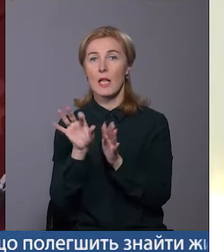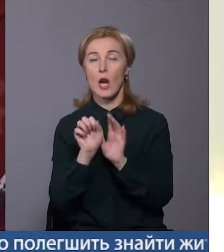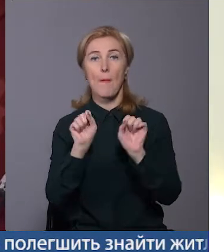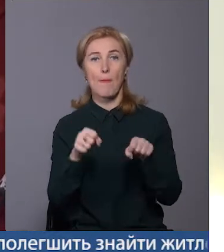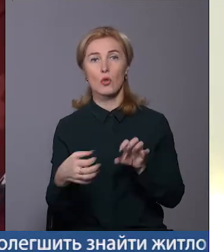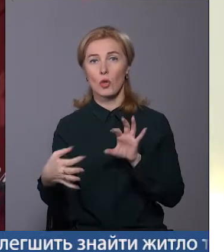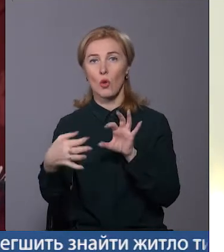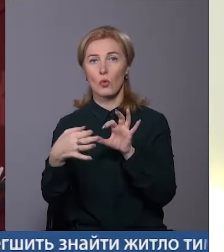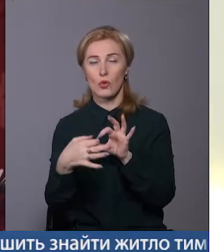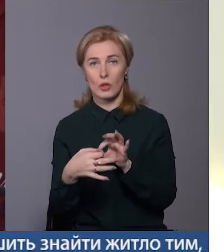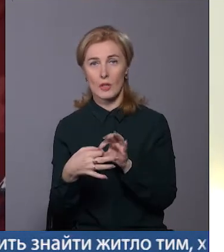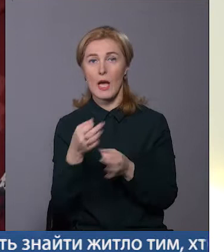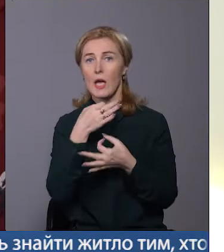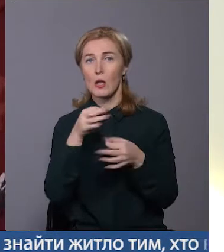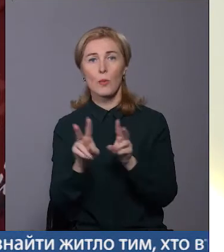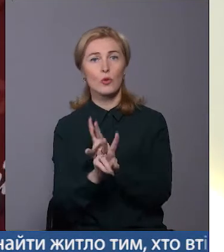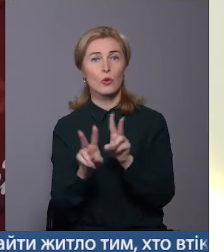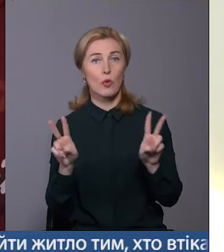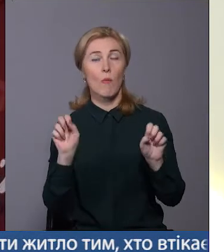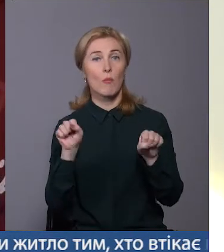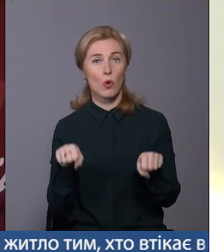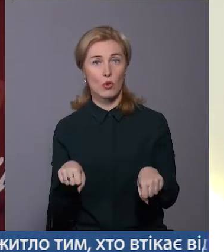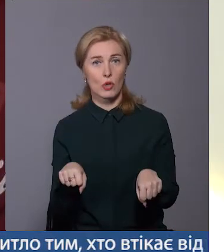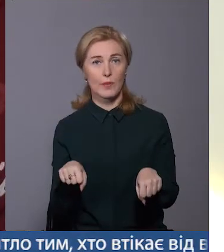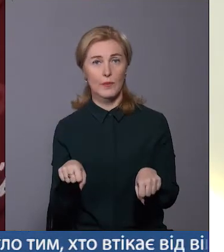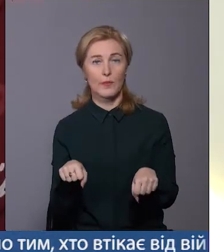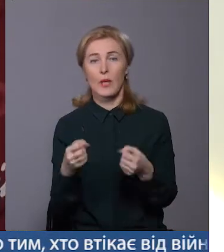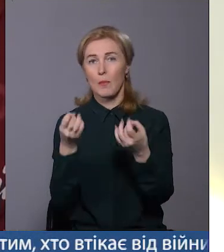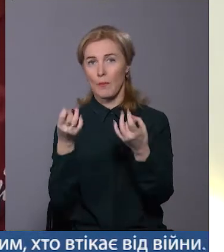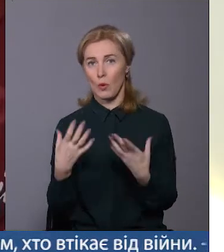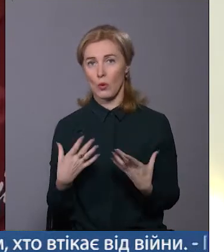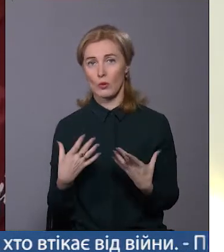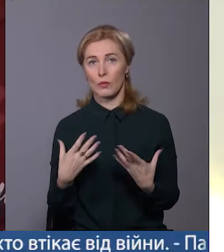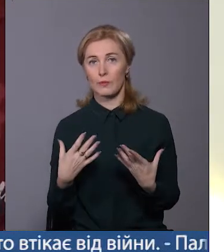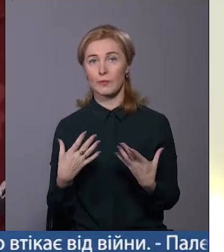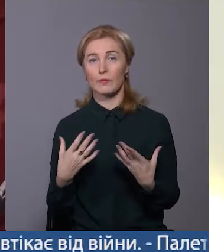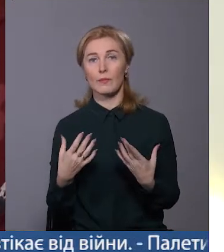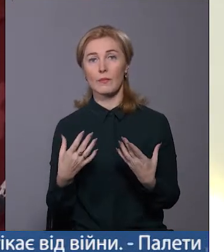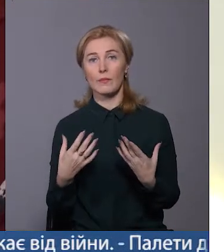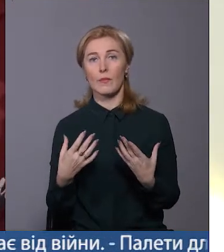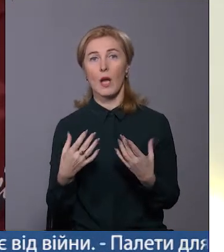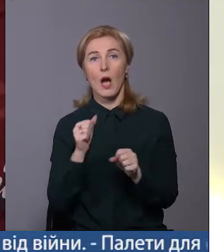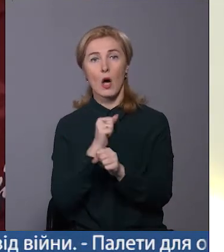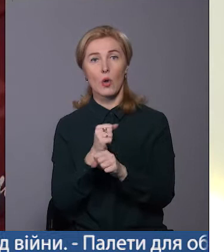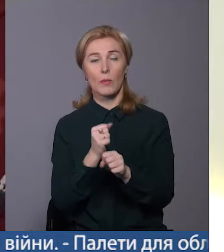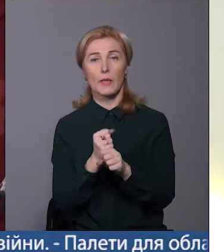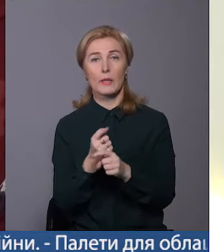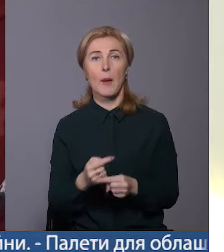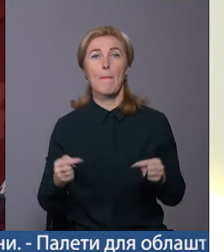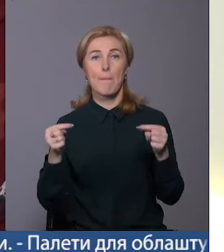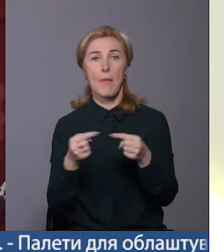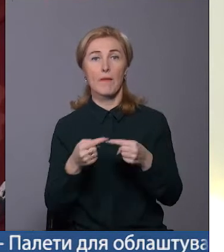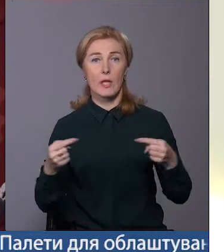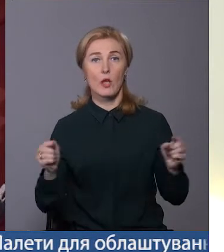можна долучитися, і будь-хто може дуже просто, по простих інструкціях, робити певні речі, які так само